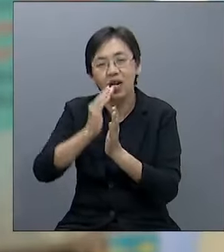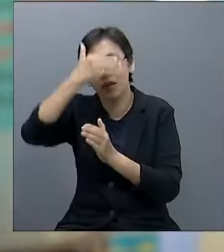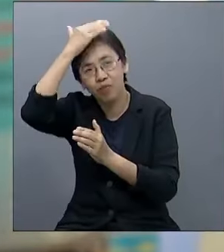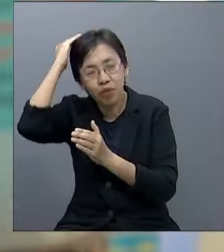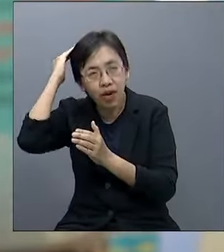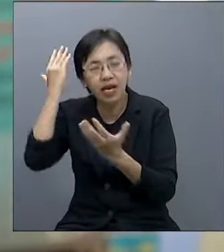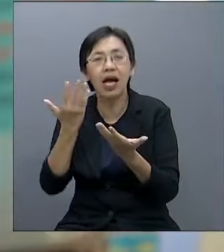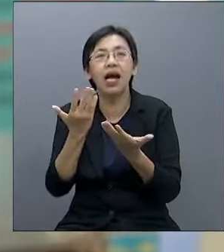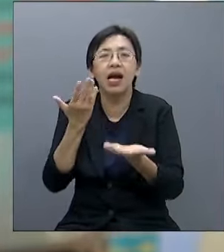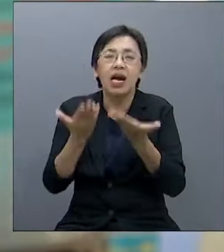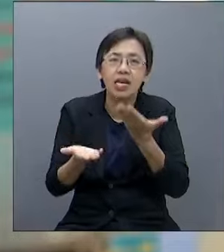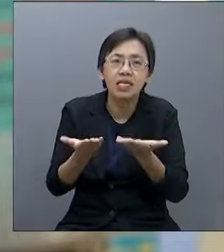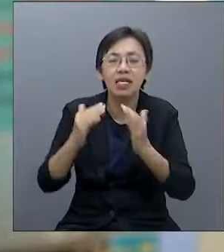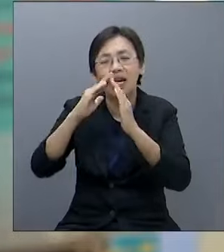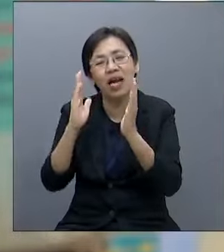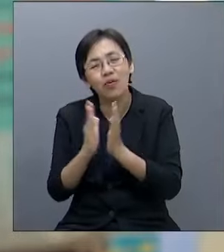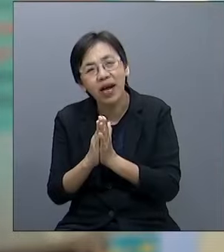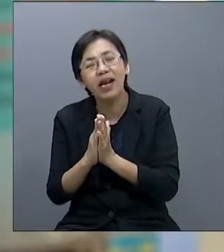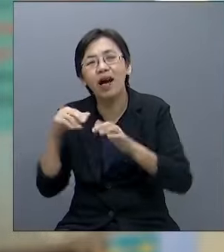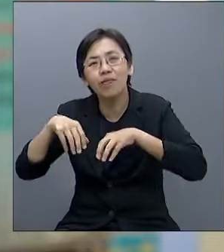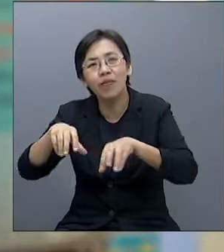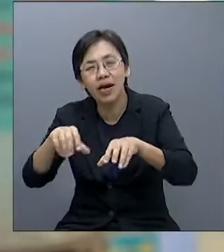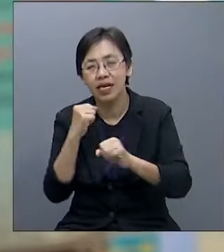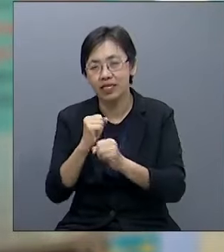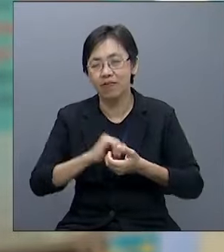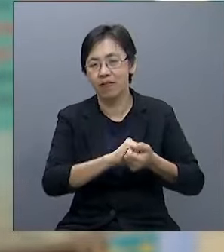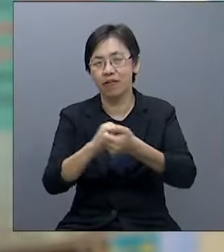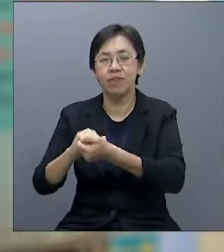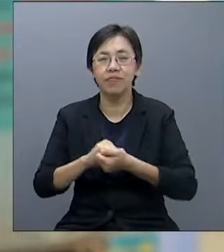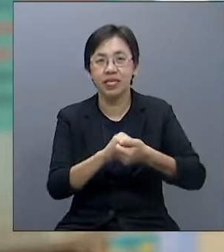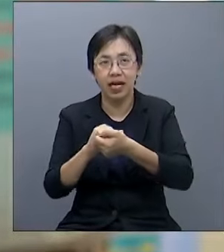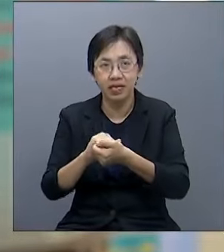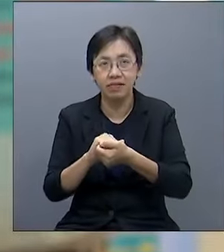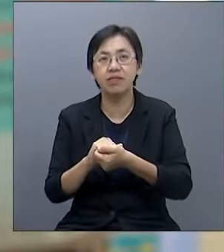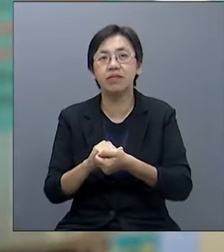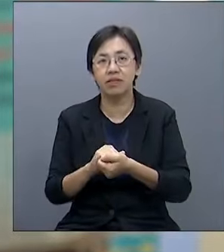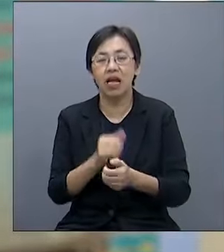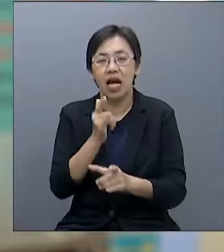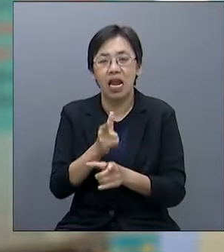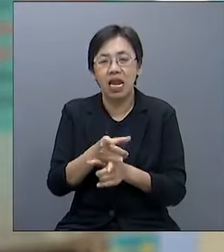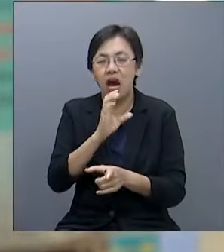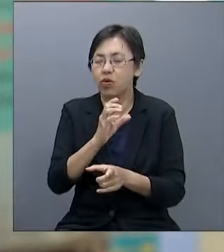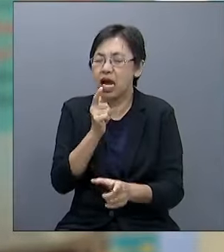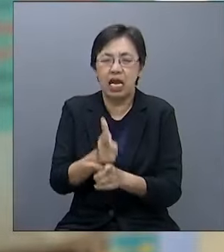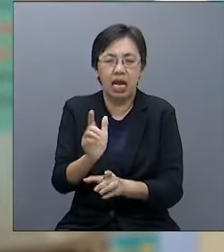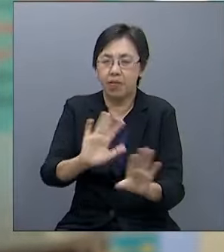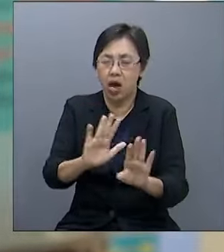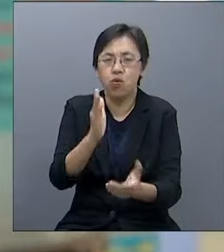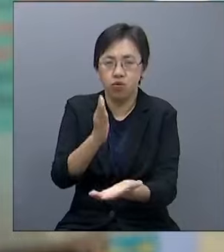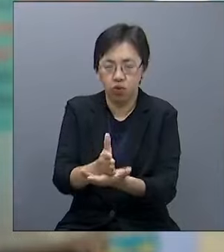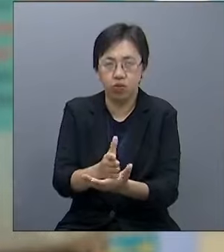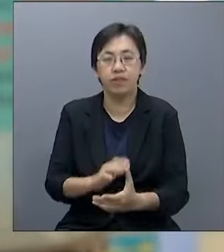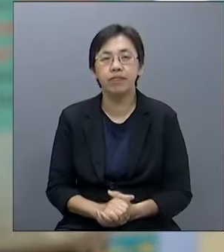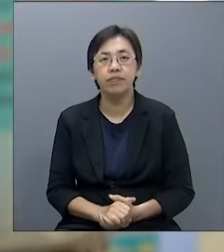ๆหรืองานวัดที่เรามีการทำงานร่วมกันเนี่ยเราลดการเลี้ยงเหล้าไปได้เยอะมากแล้วก็มันน